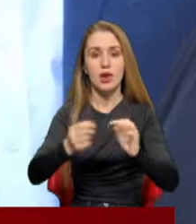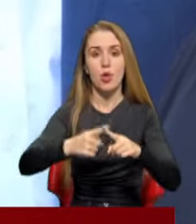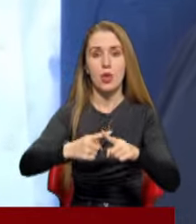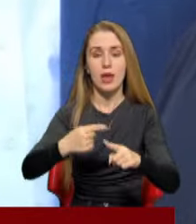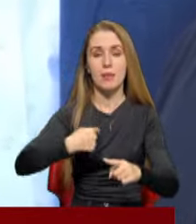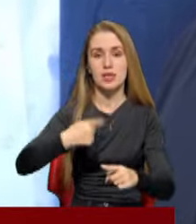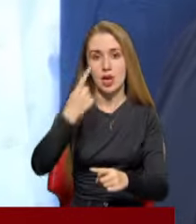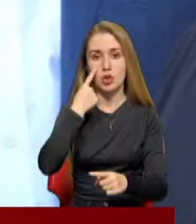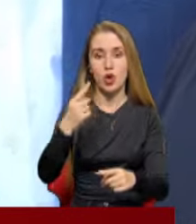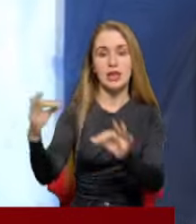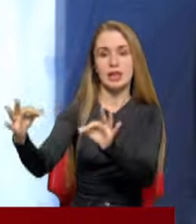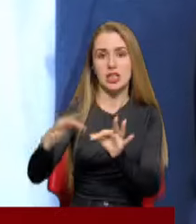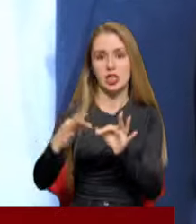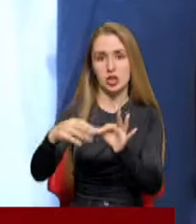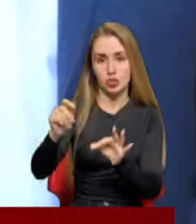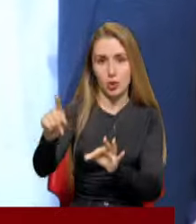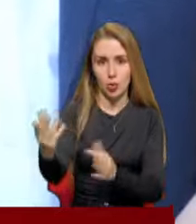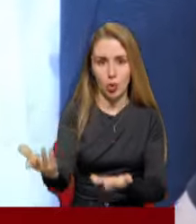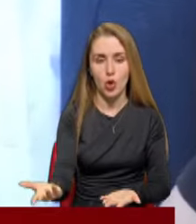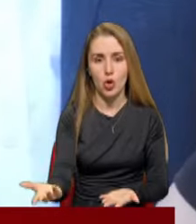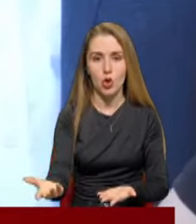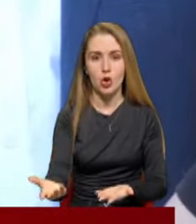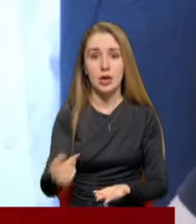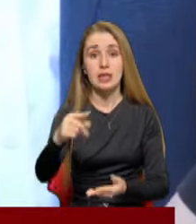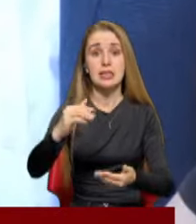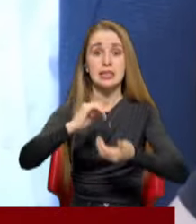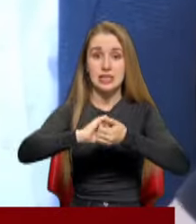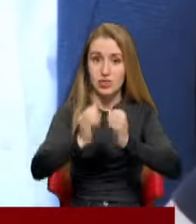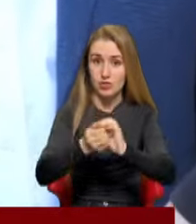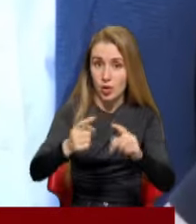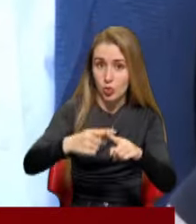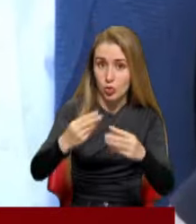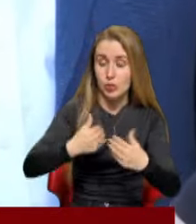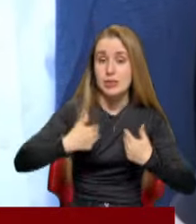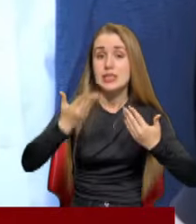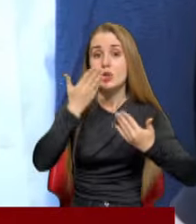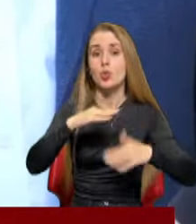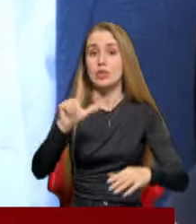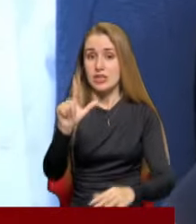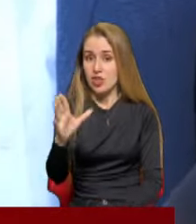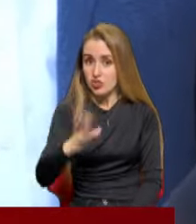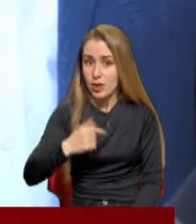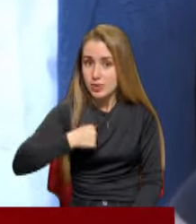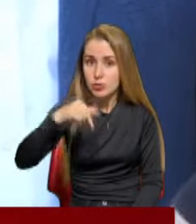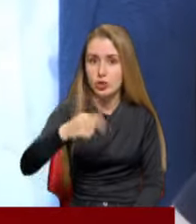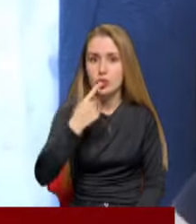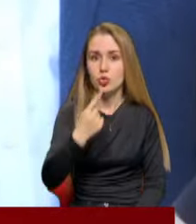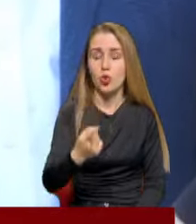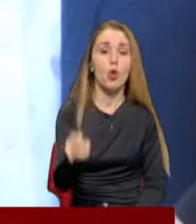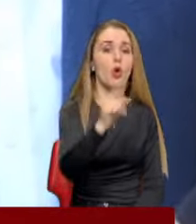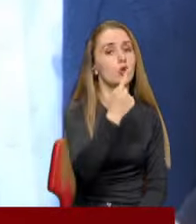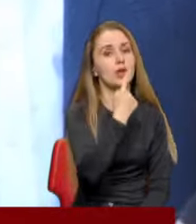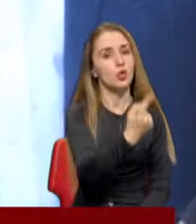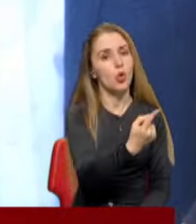bizim üzerimizden iletişim kuruyorlar. Efendim siz ittifak ortağı olun, biz yokuz, ihtiyaç olursa buradayız diyor. Öbürü de dönüyor, bu